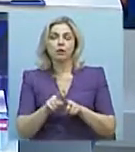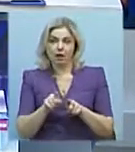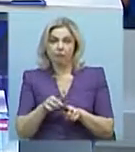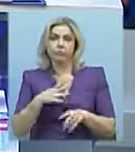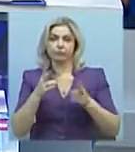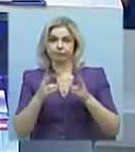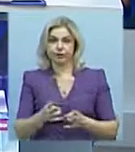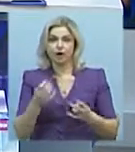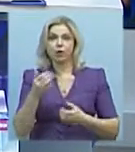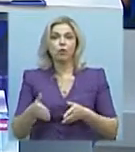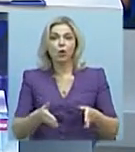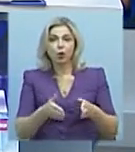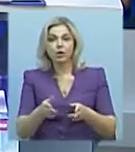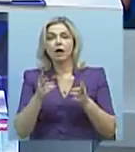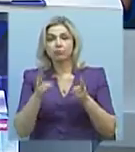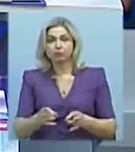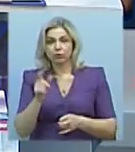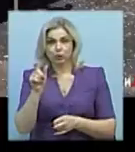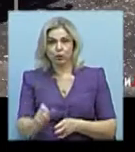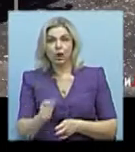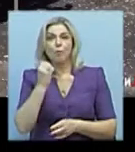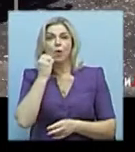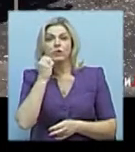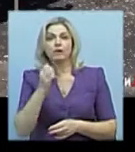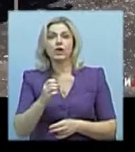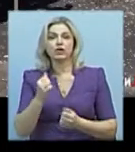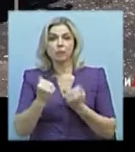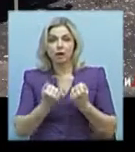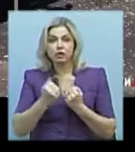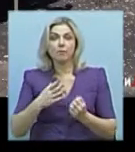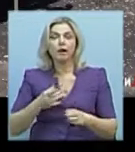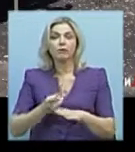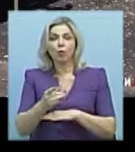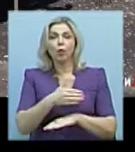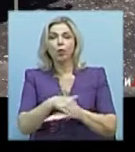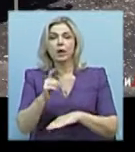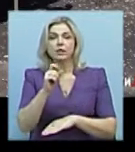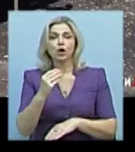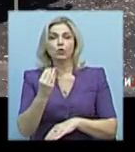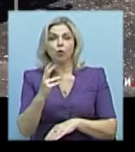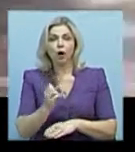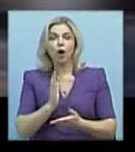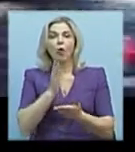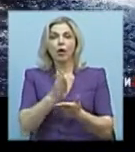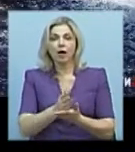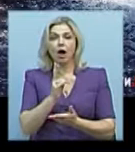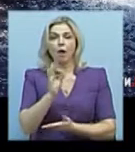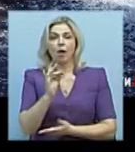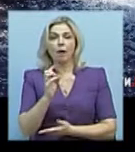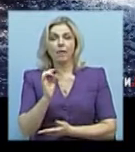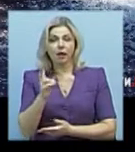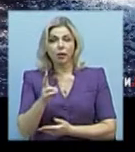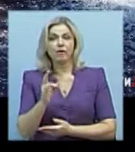дорожньо-транспортна пригода. Травмована людина. Москвич рухався по вулиці Защука з боку вулиці Корабелів у бік вулиці